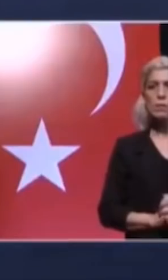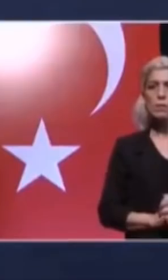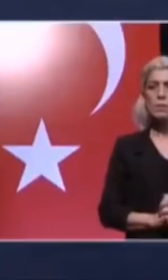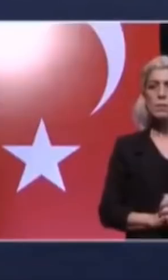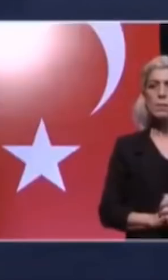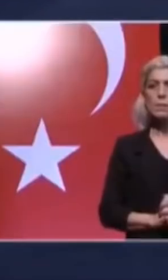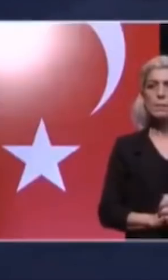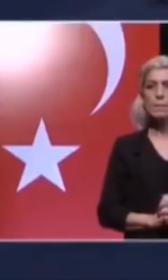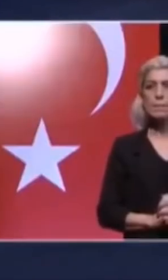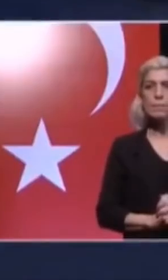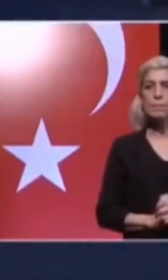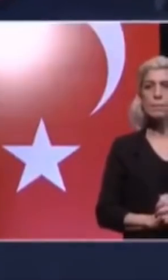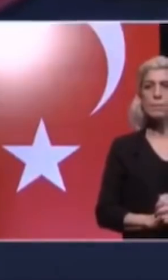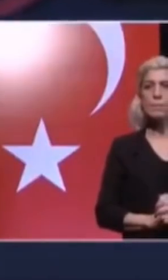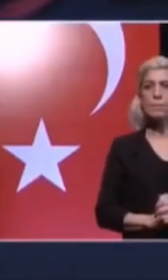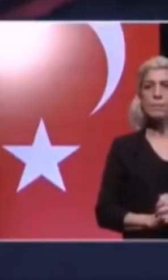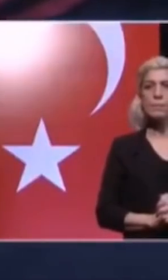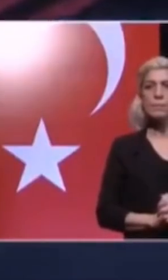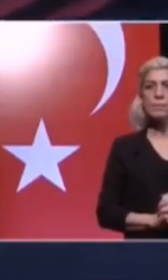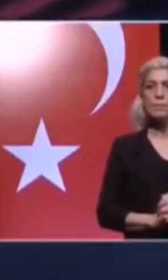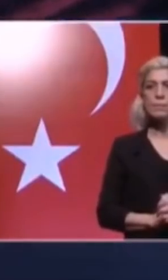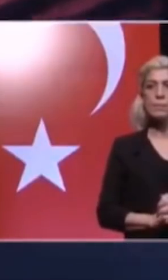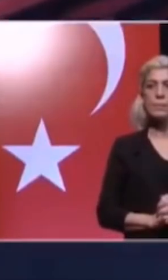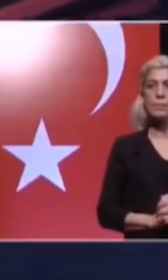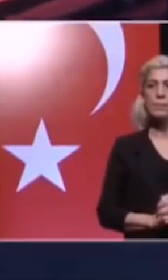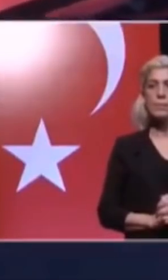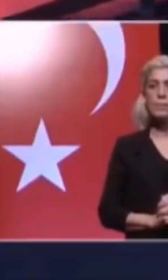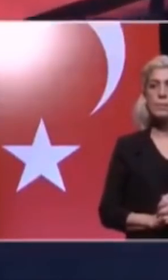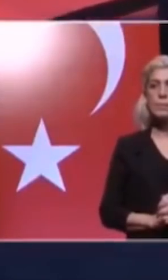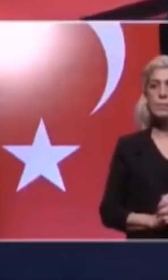İki kadın ilçe başkanımız, İstanbul'un en genç ilçe